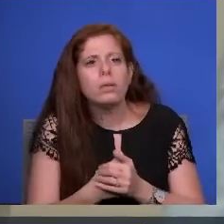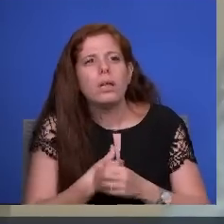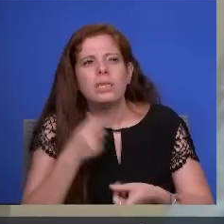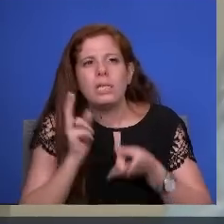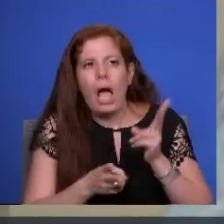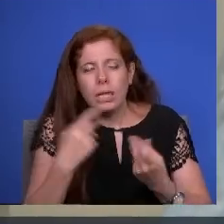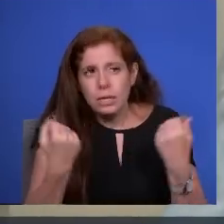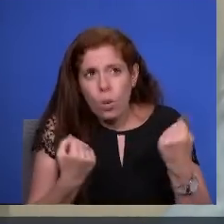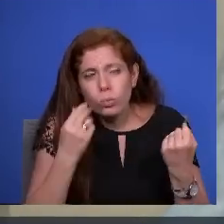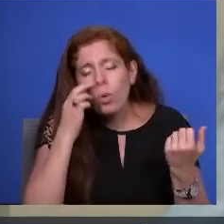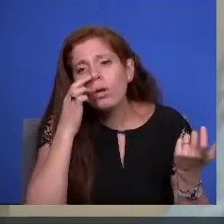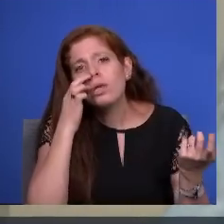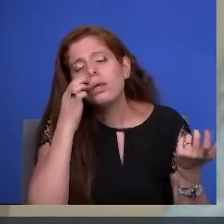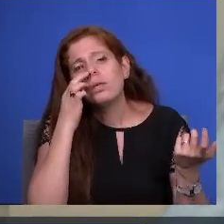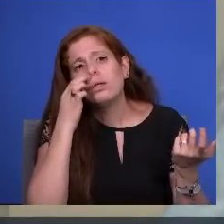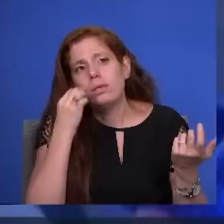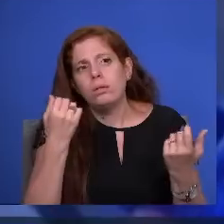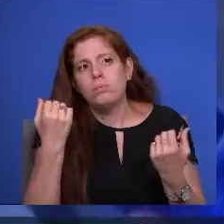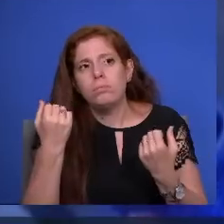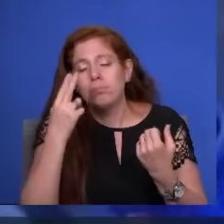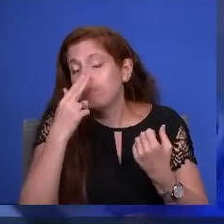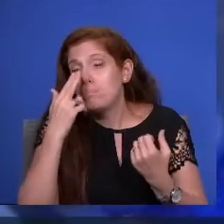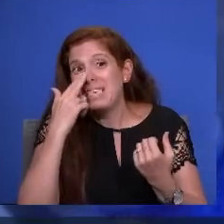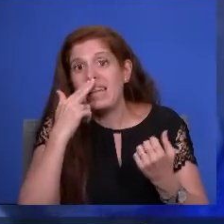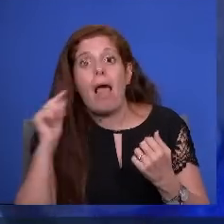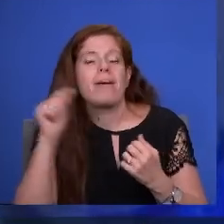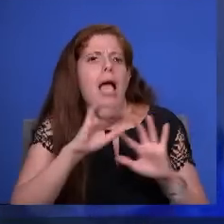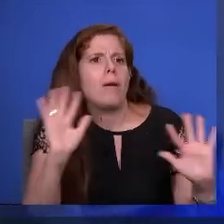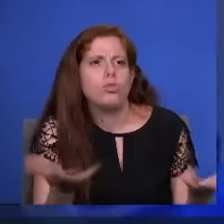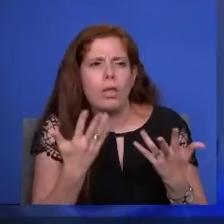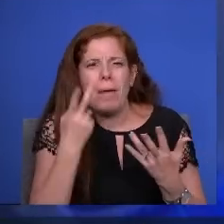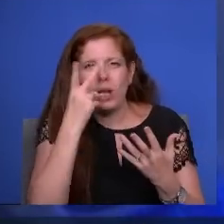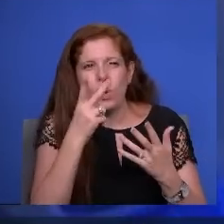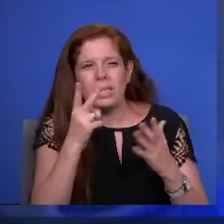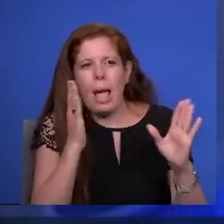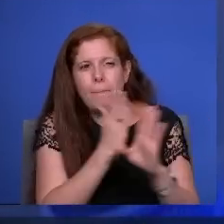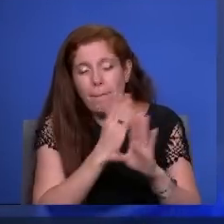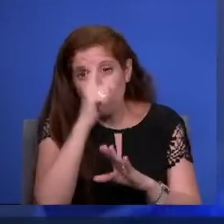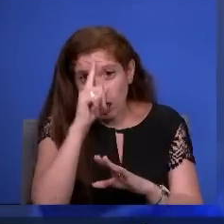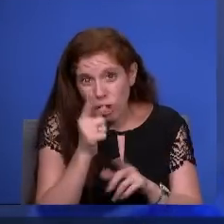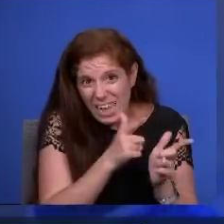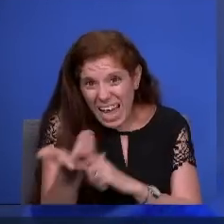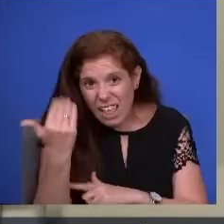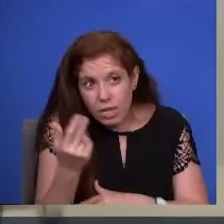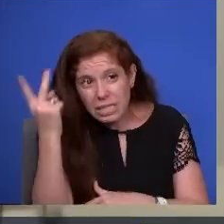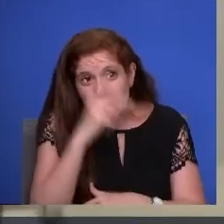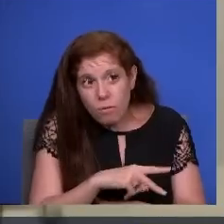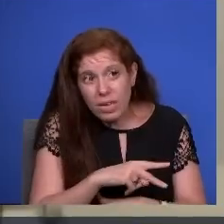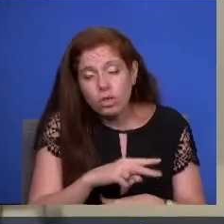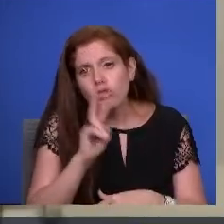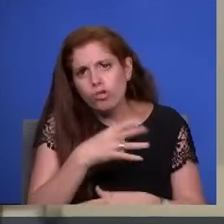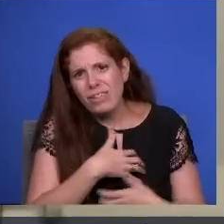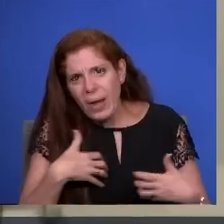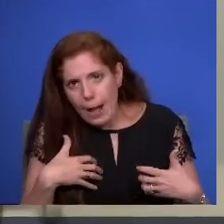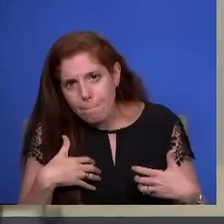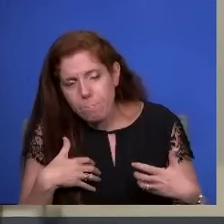לאוטו, עם האוטו נוסע כמה שיותר מהר למקום. אני רואה את המחבל. אני יודע שהירי לפני, אז אני מבין שיש